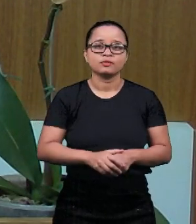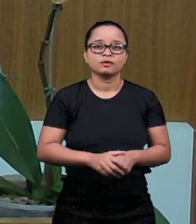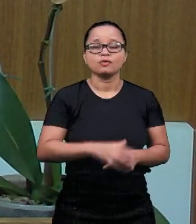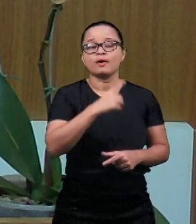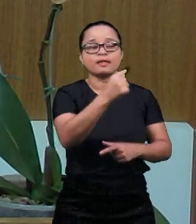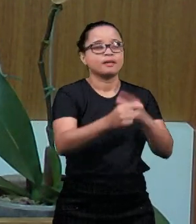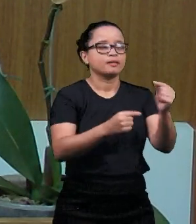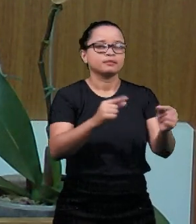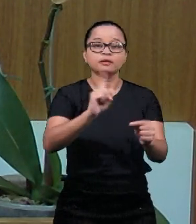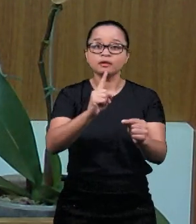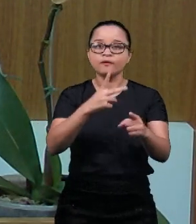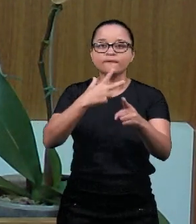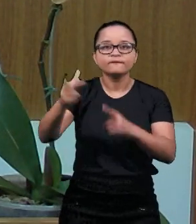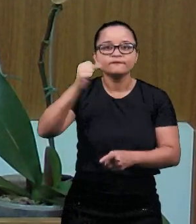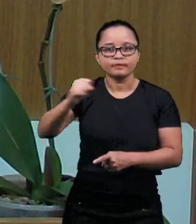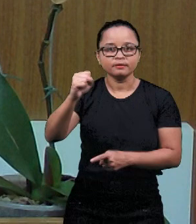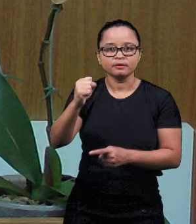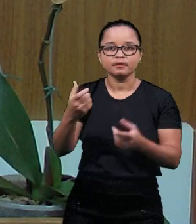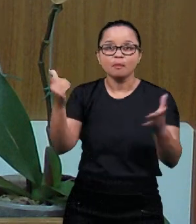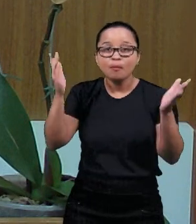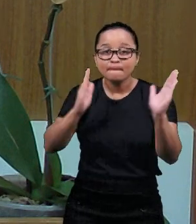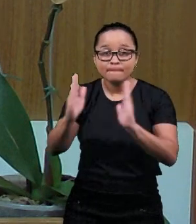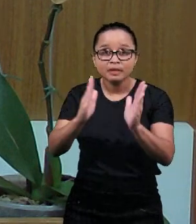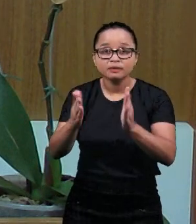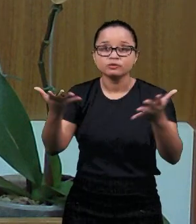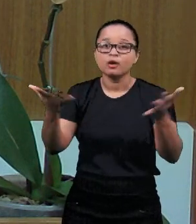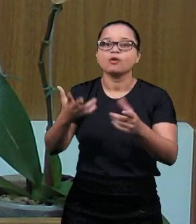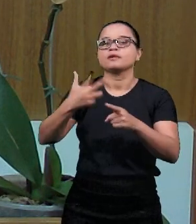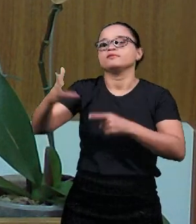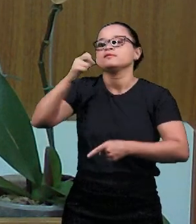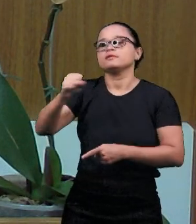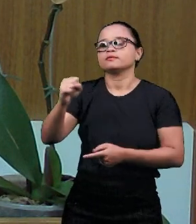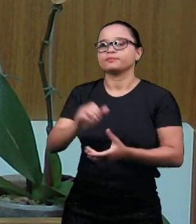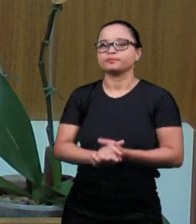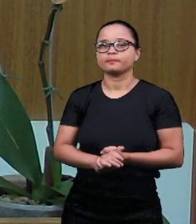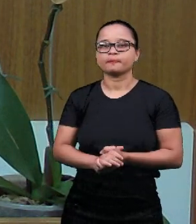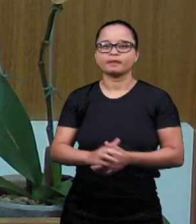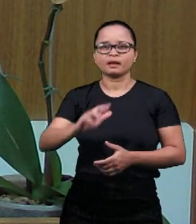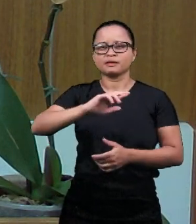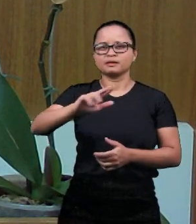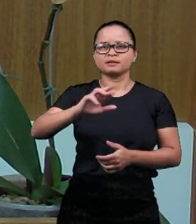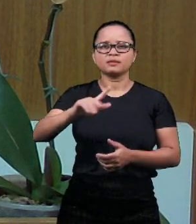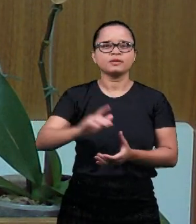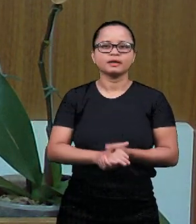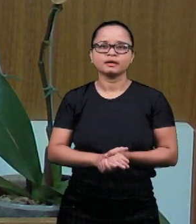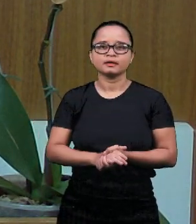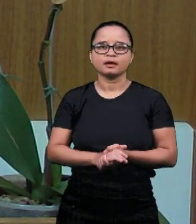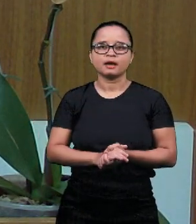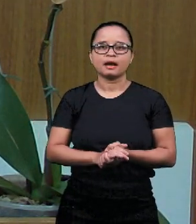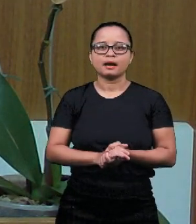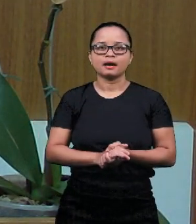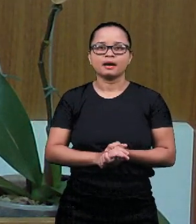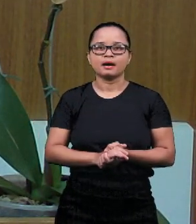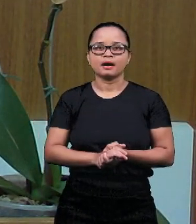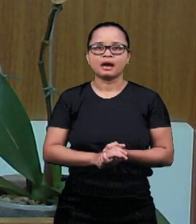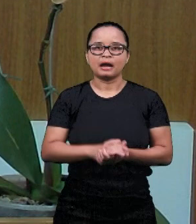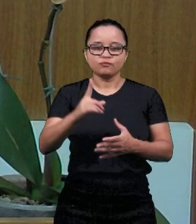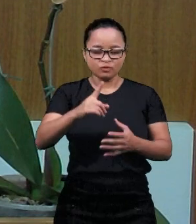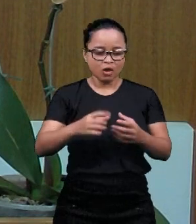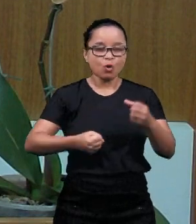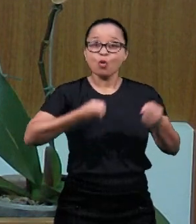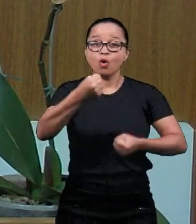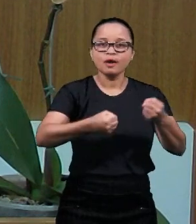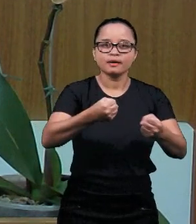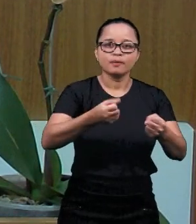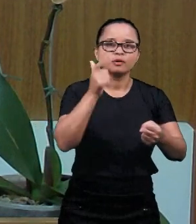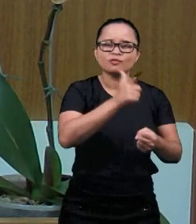Donc, personne court dans le stade pour ne pas gagner. Nous devons courir pour gagner le prix.